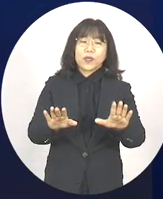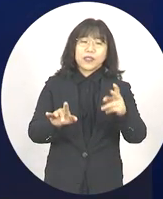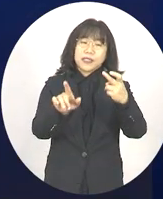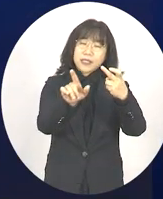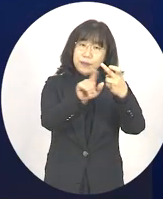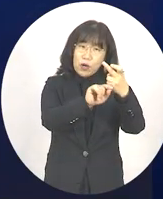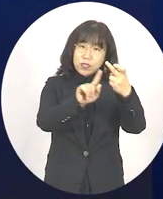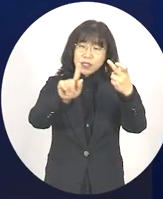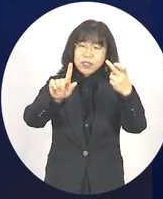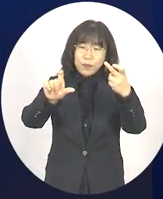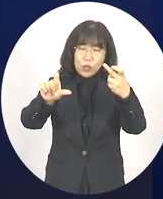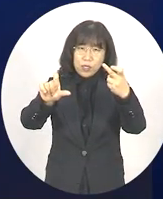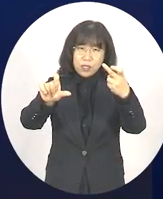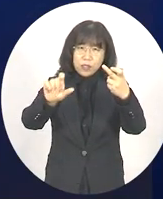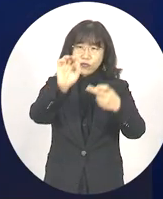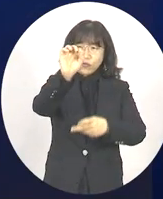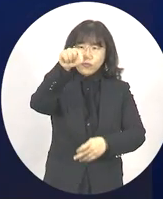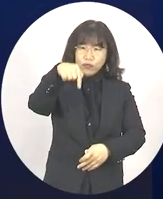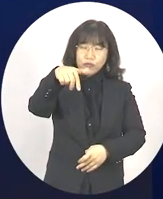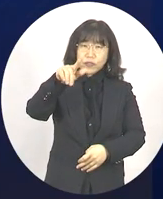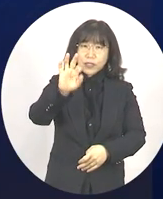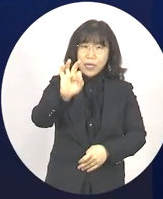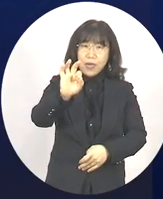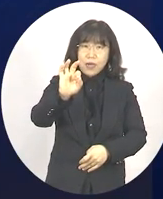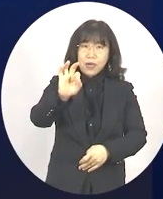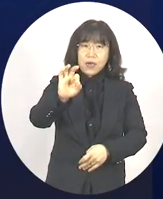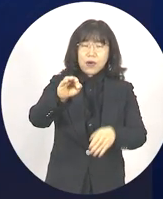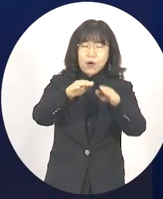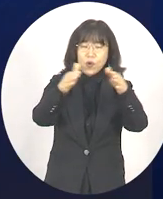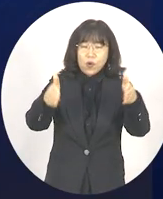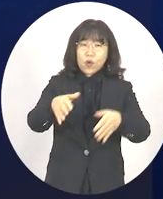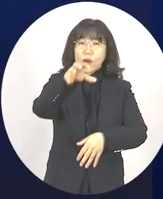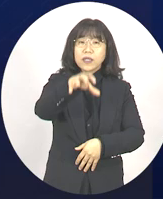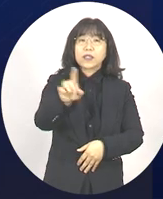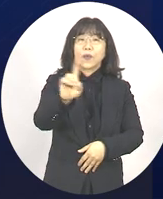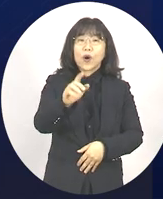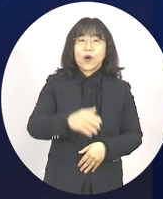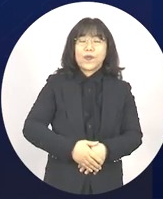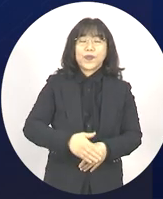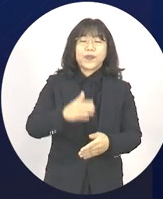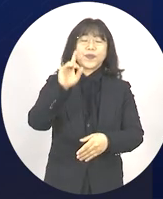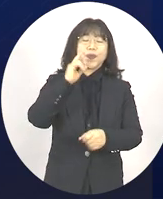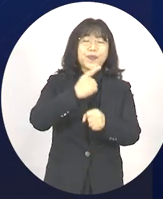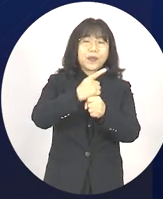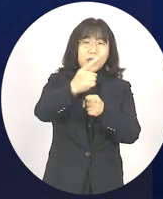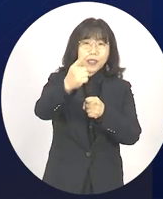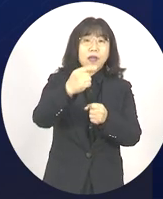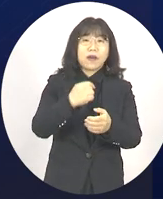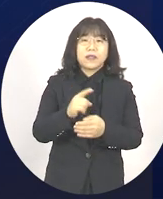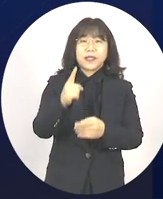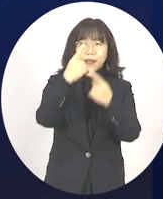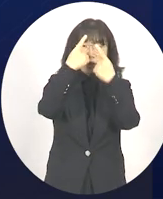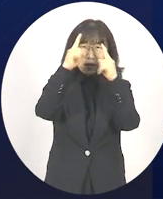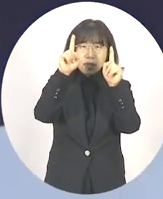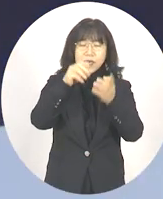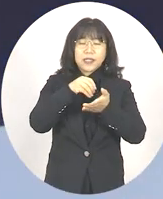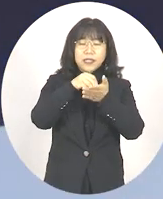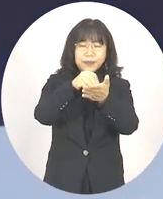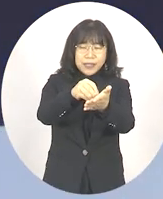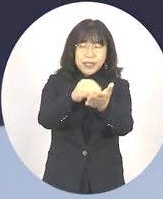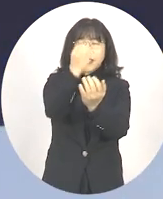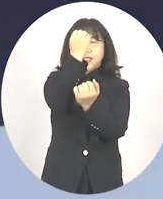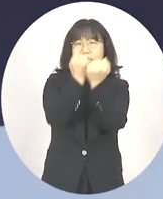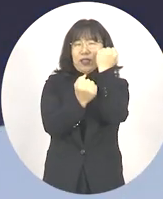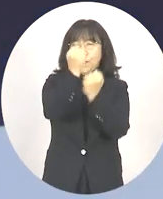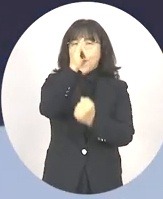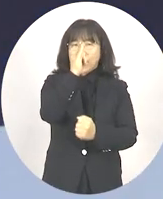오늘 12월 15일 강서구민회관 우장홀에서 2023학년도 대학 입시 설명회가 열립니다.